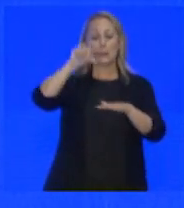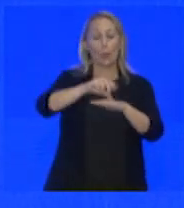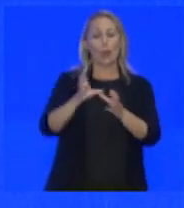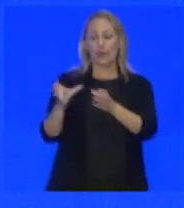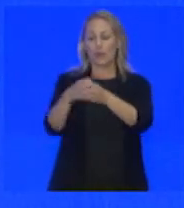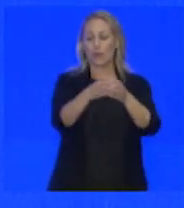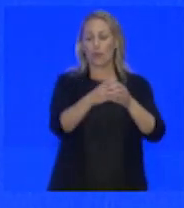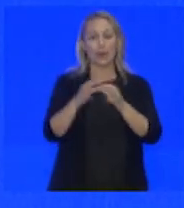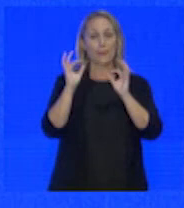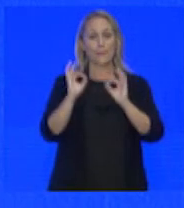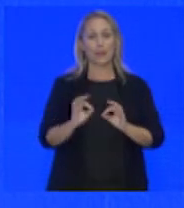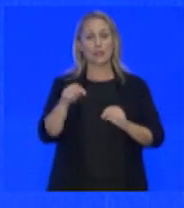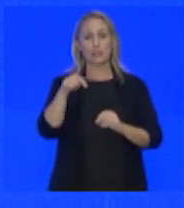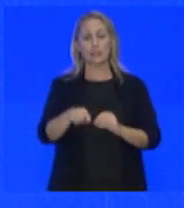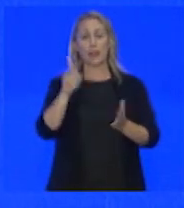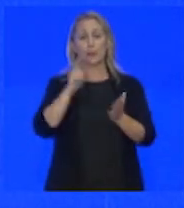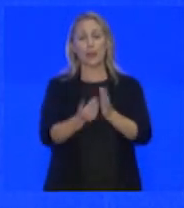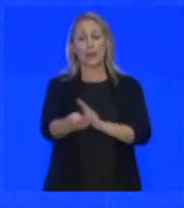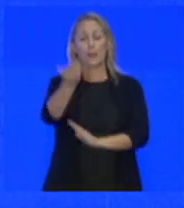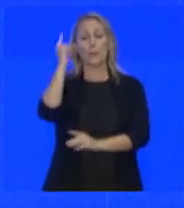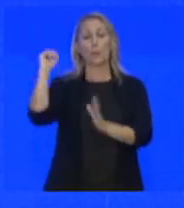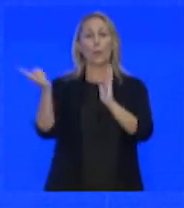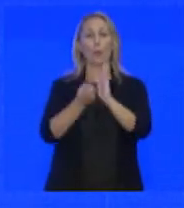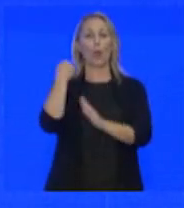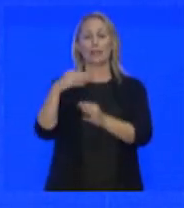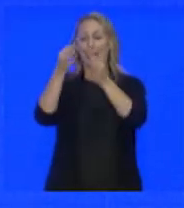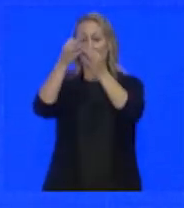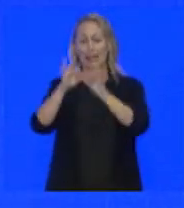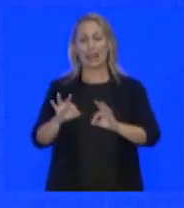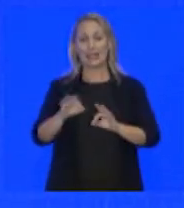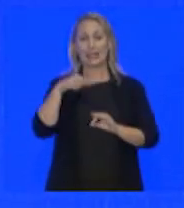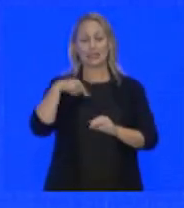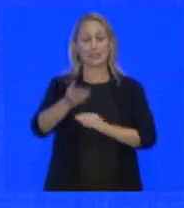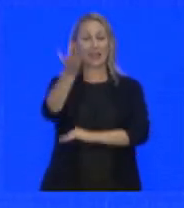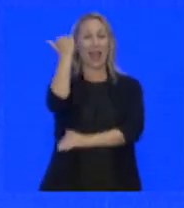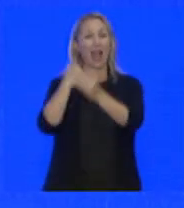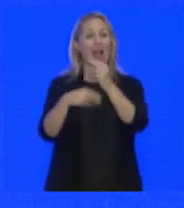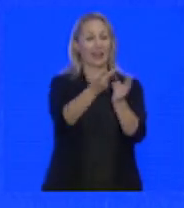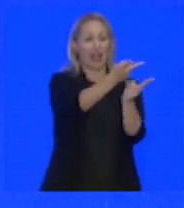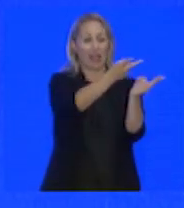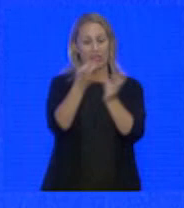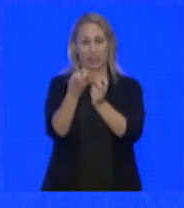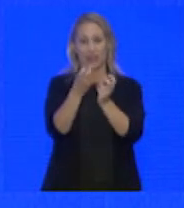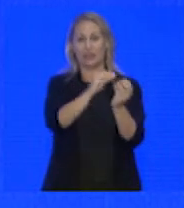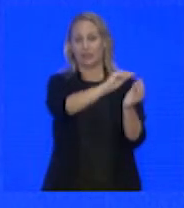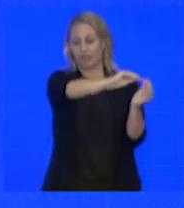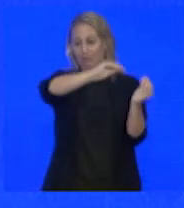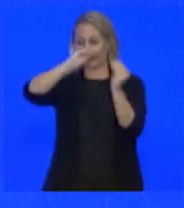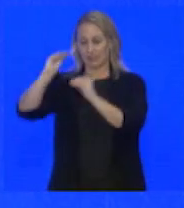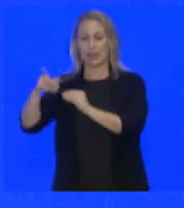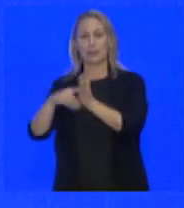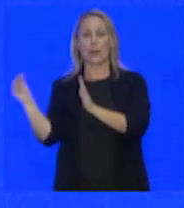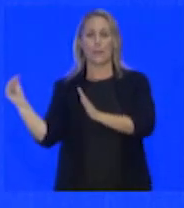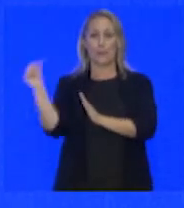είναι να επιστρέψουμε στην αρχική λύση για το σταθμό με απόσπαση και επανατοποθέτηση των αρχαιολογικών